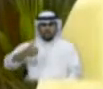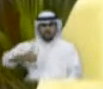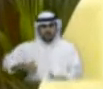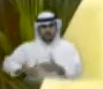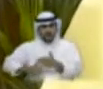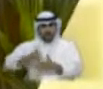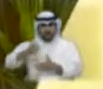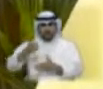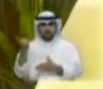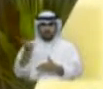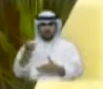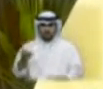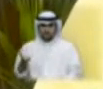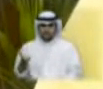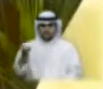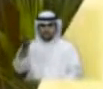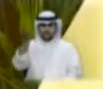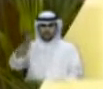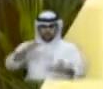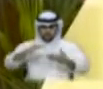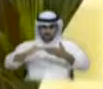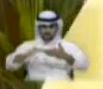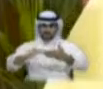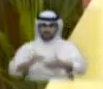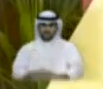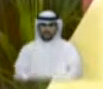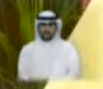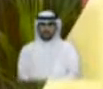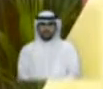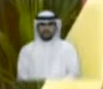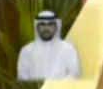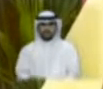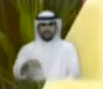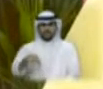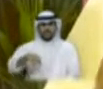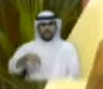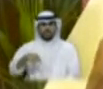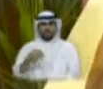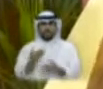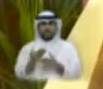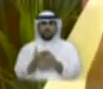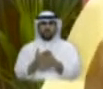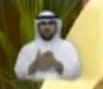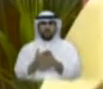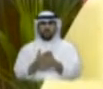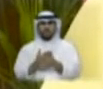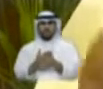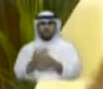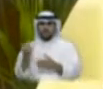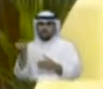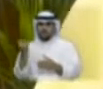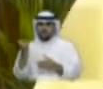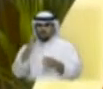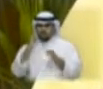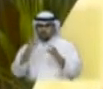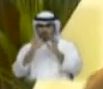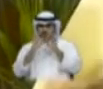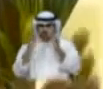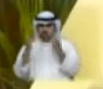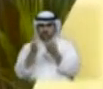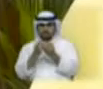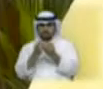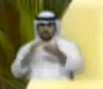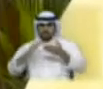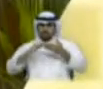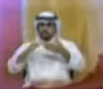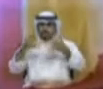مستوى في هذه الخدمات. شنو اللي يمنع أن يكون هناك جانب اجتماعي